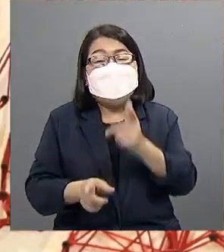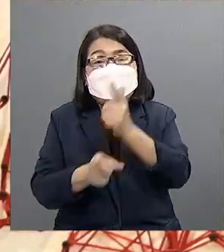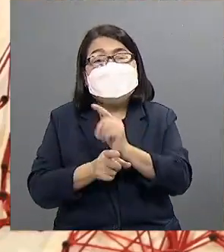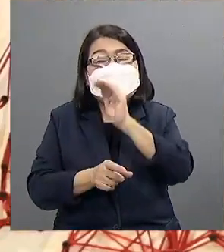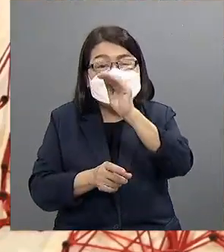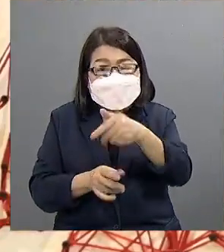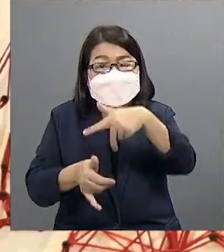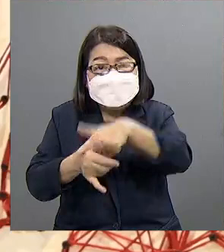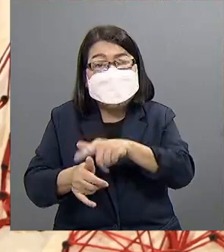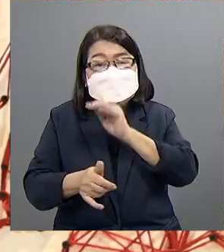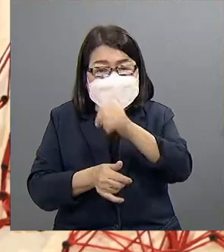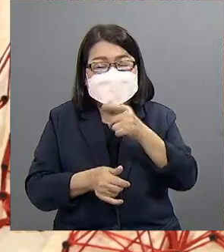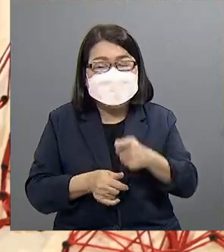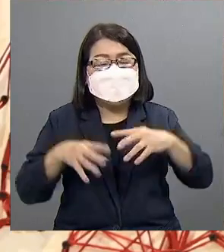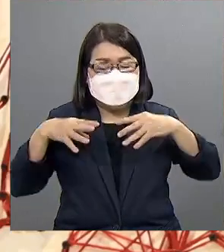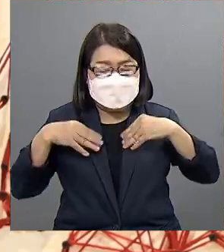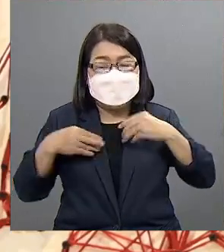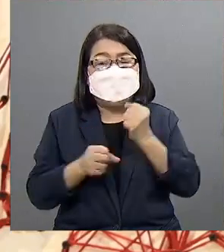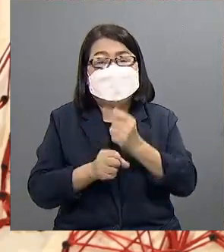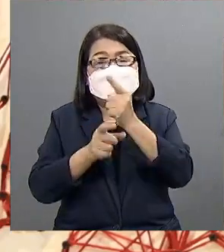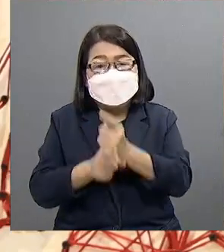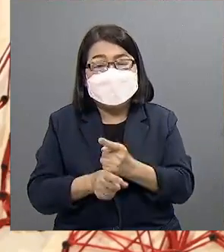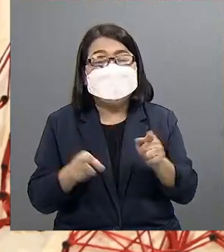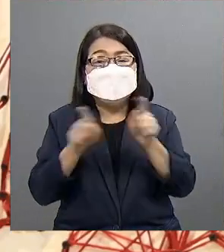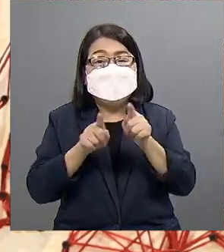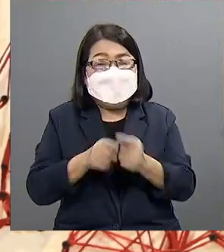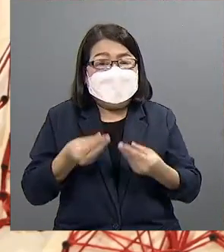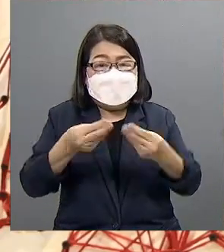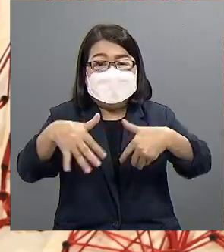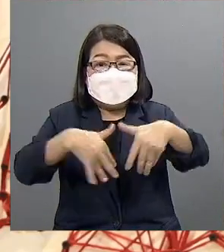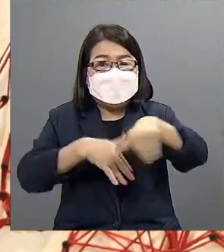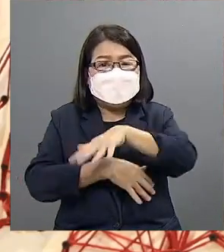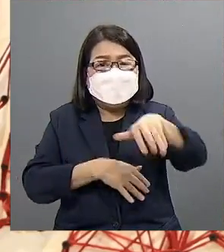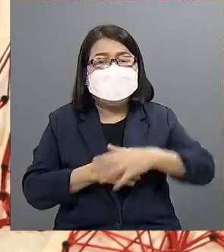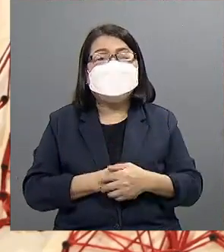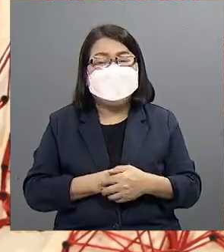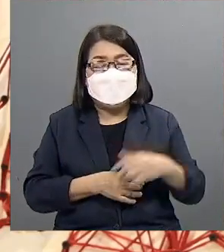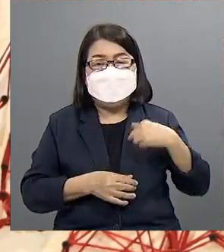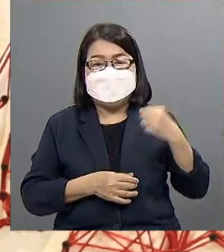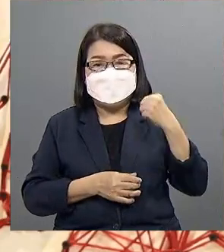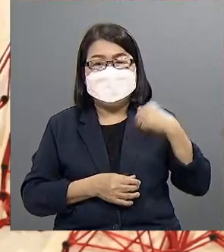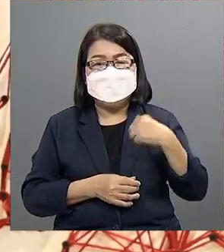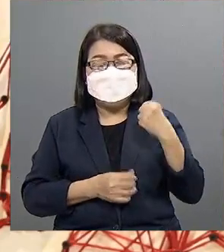ป็นสิ่งที่จะโน้มนำให้ชาวบ้านทั้งหลายเกิดความมั่นใจว่าช้